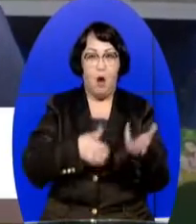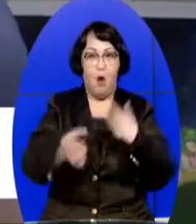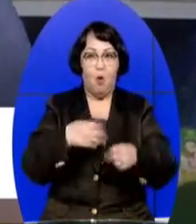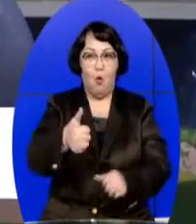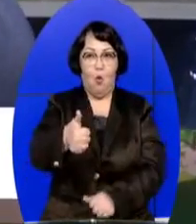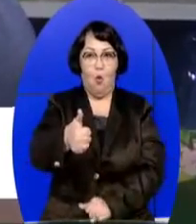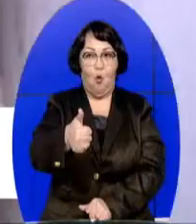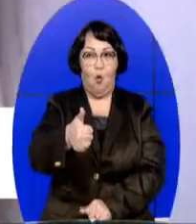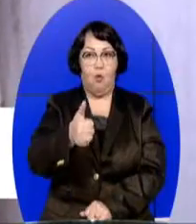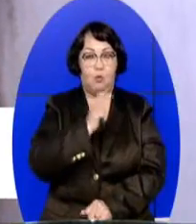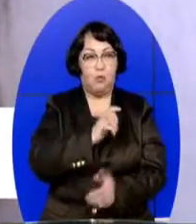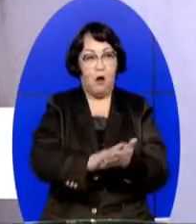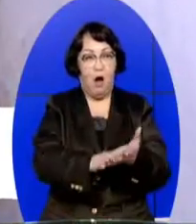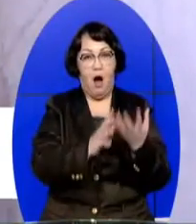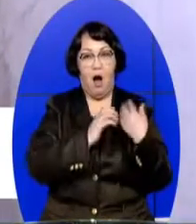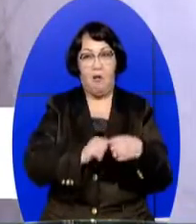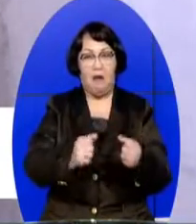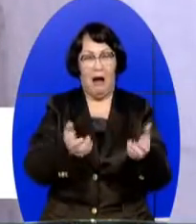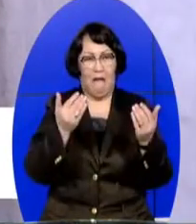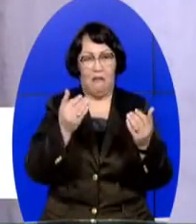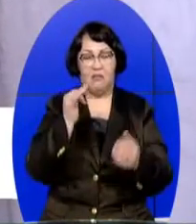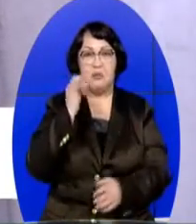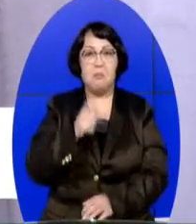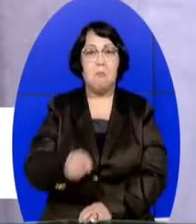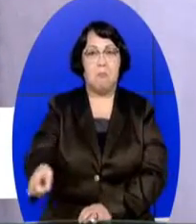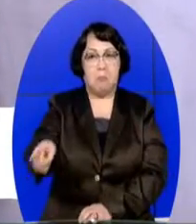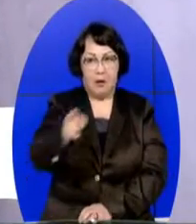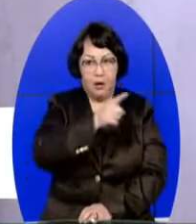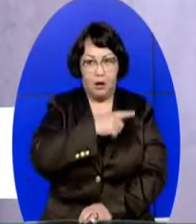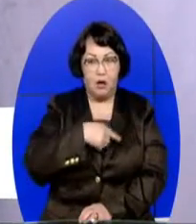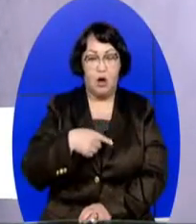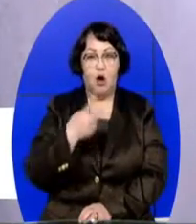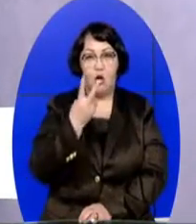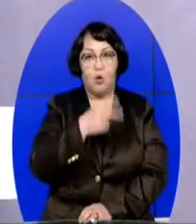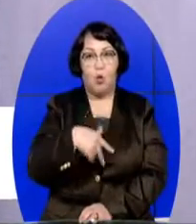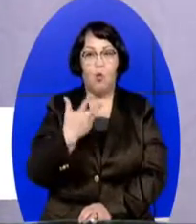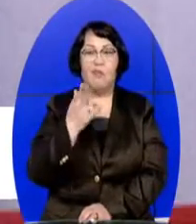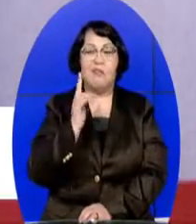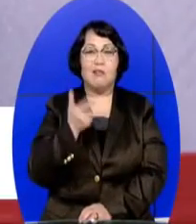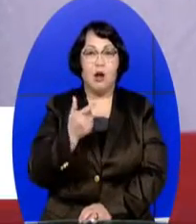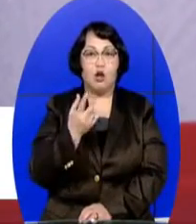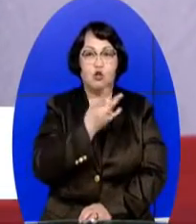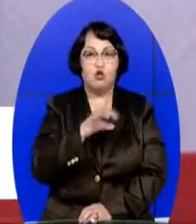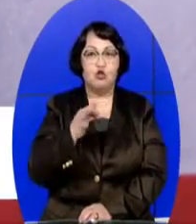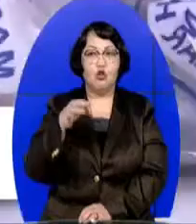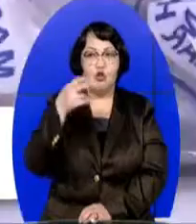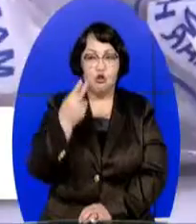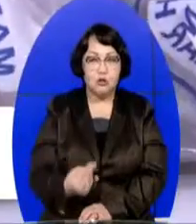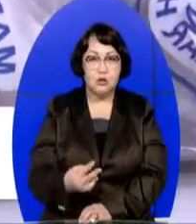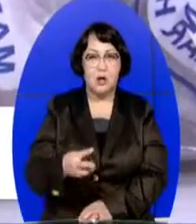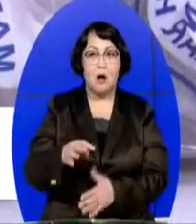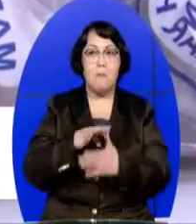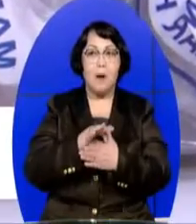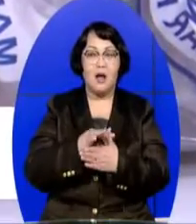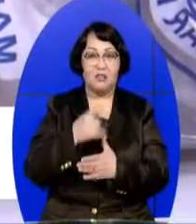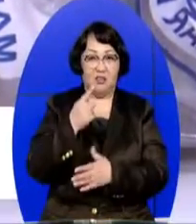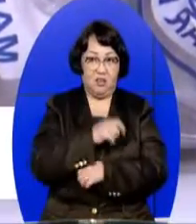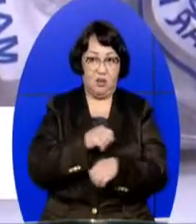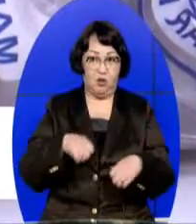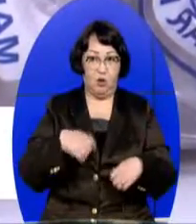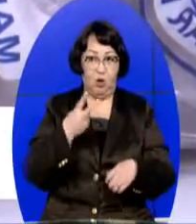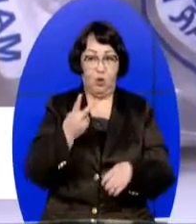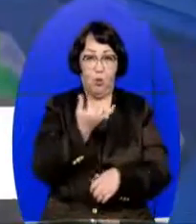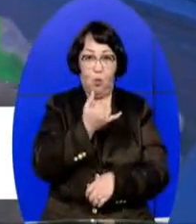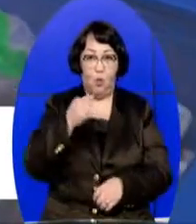Ирэлт ер нь ихтэй байгаа. Нөөцийн махыг 2-3 кг-аар савлаж худалдаалж байна. Нэг иргэнд 2 утаас илүүгүй худалдаалах журам